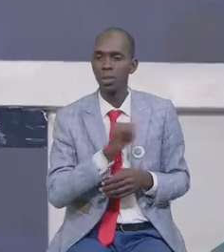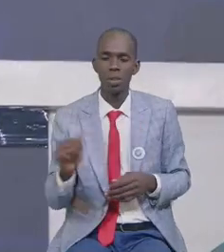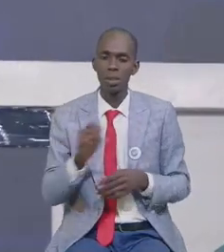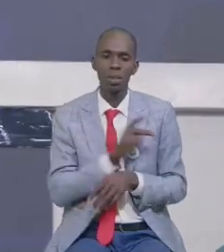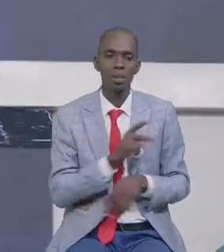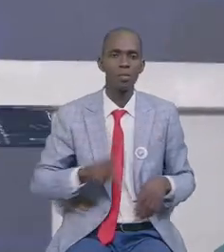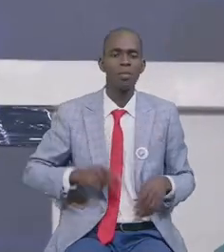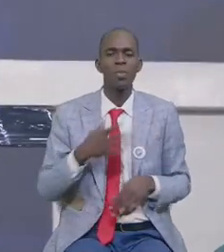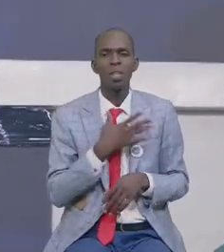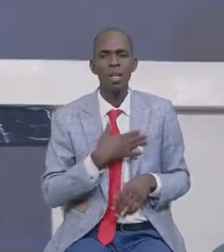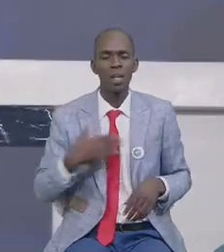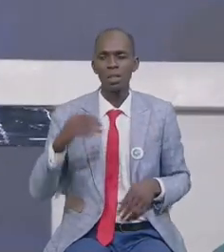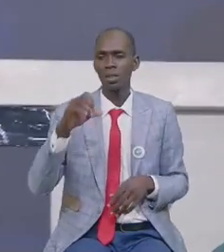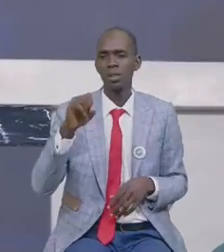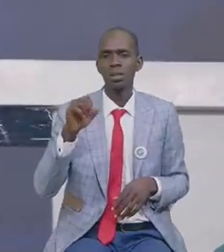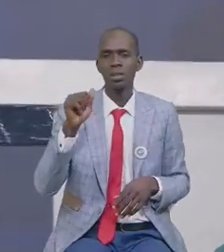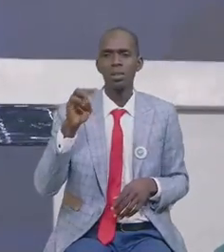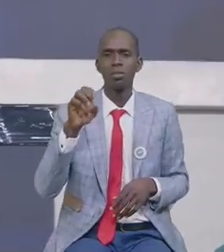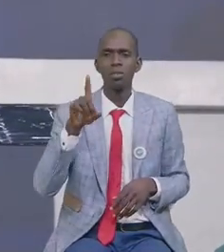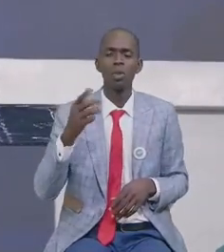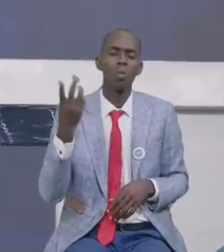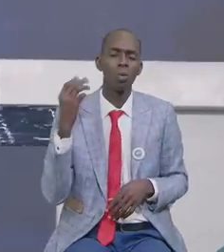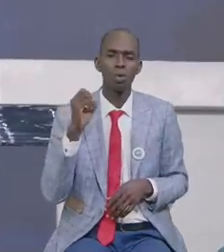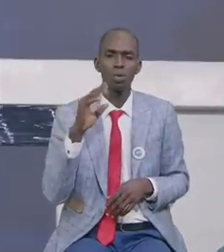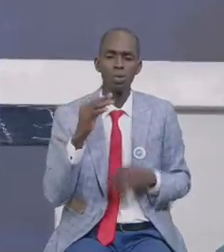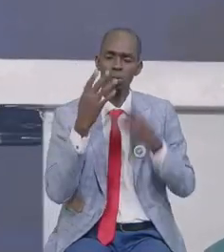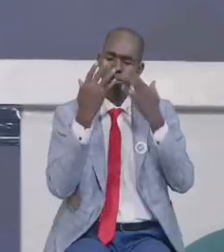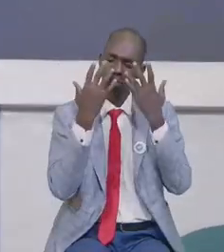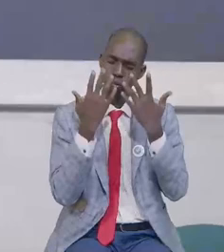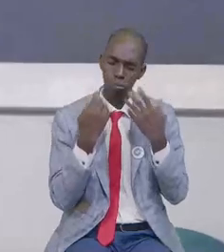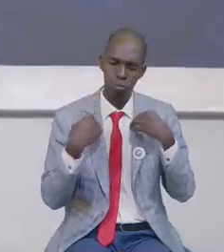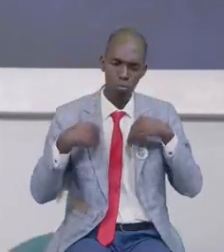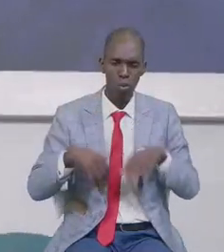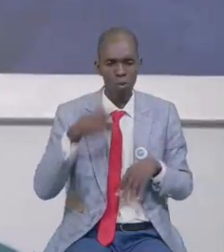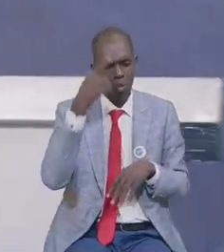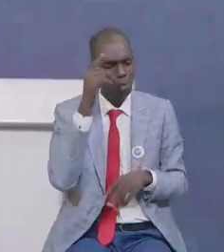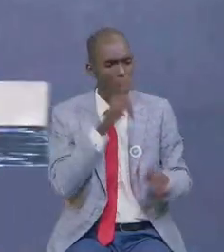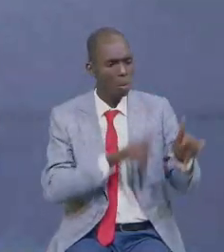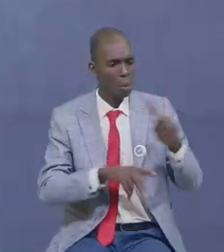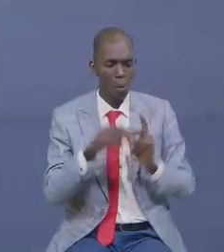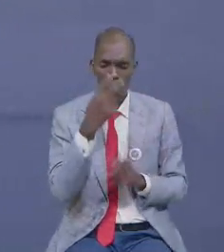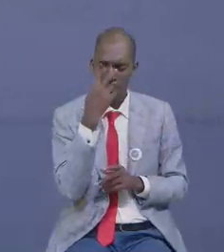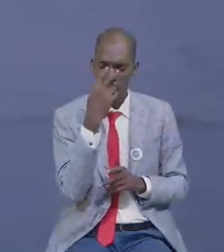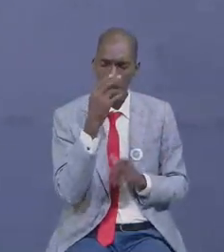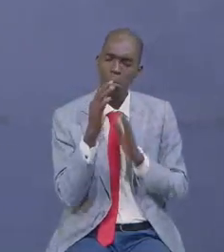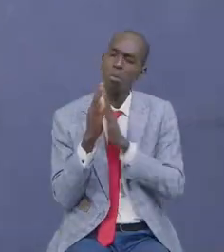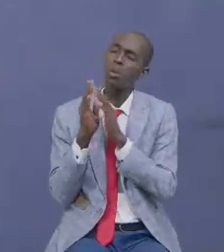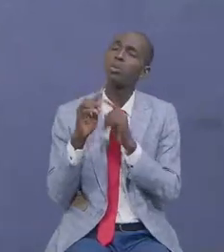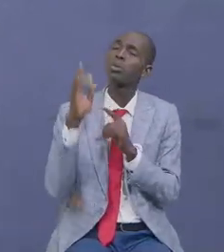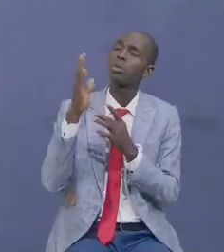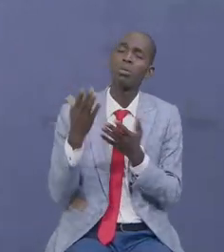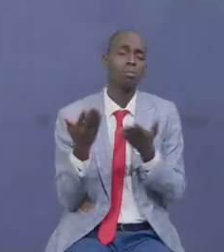Samuel était attristé à cause de l'aveuglement du peuple. Il a prié le Seigneur. Dieu a dit,